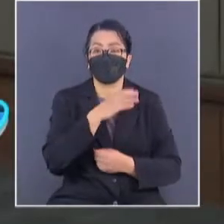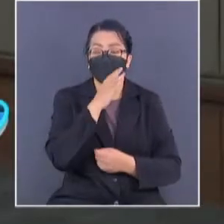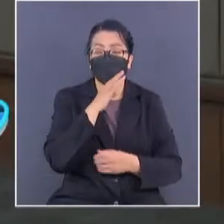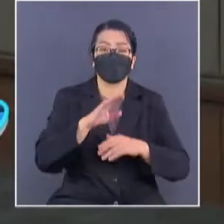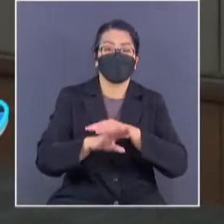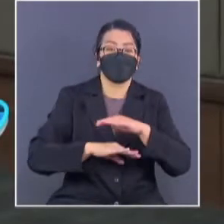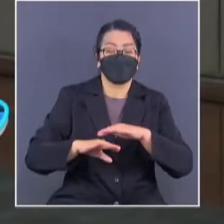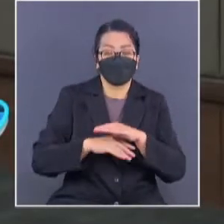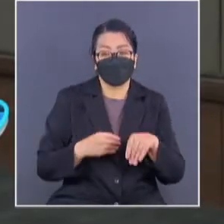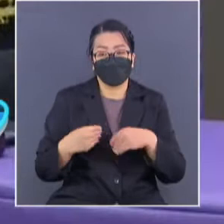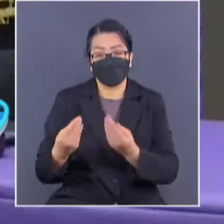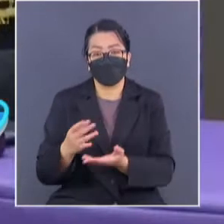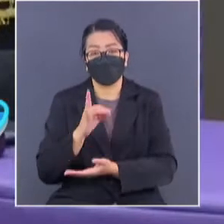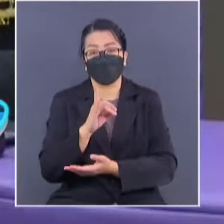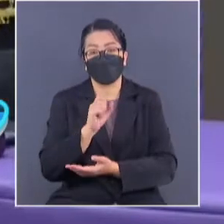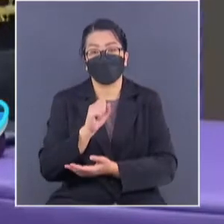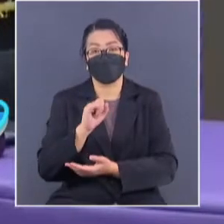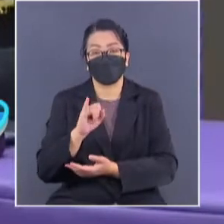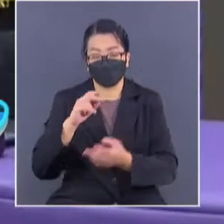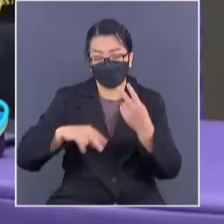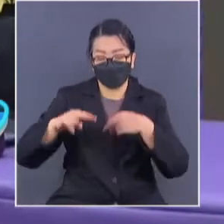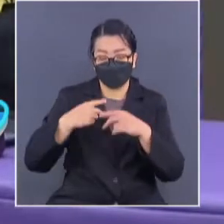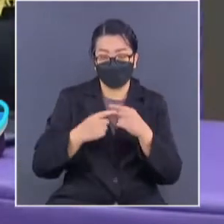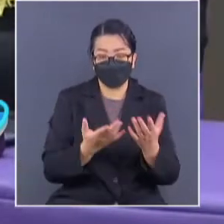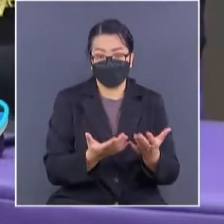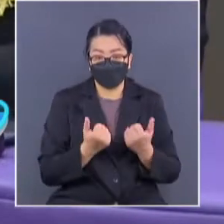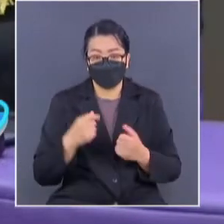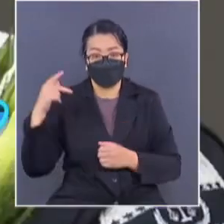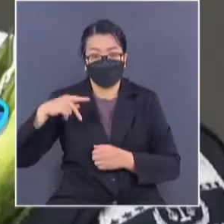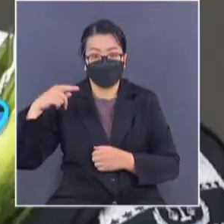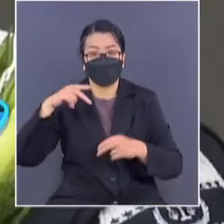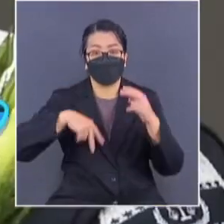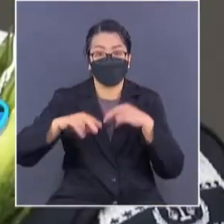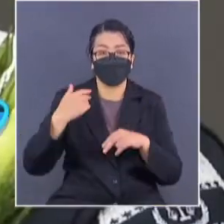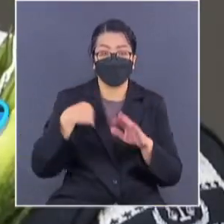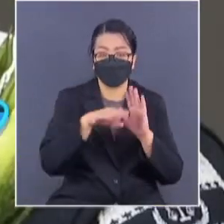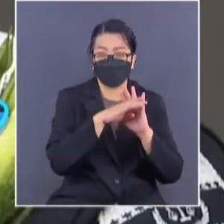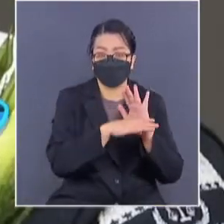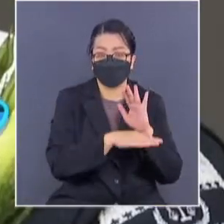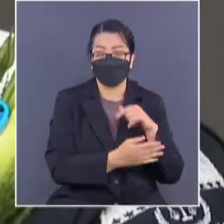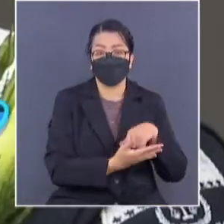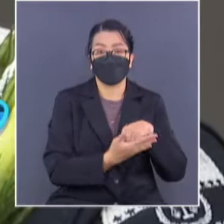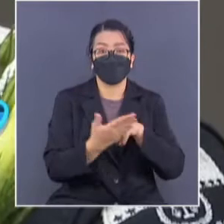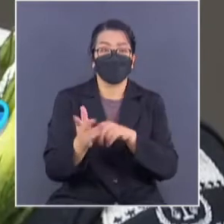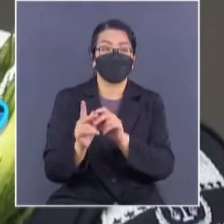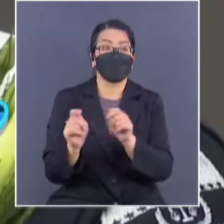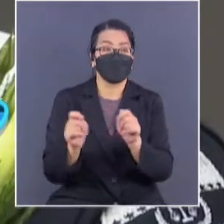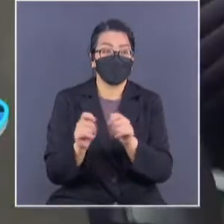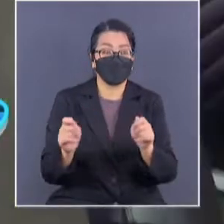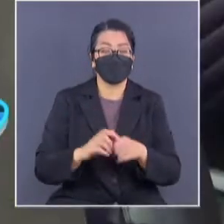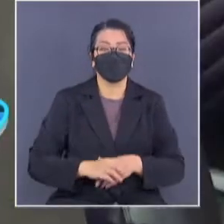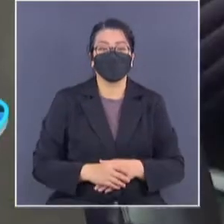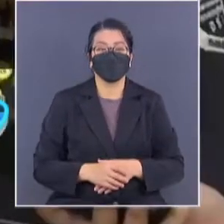านมาให้ DSI พิจารณาแต่จะรับเป็นคดีพิเศษหรือไม่มีขั้นตอนที่ต้องเสนอต่อคณะอนุกรรมการต่อไปค่